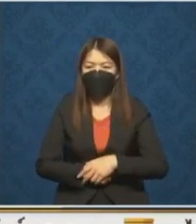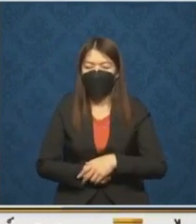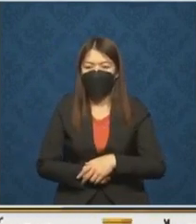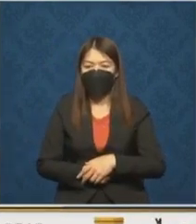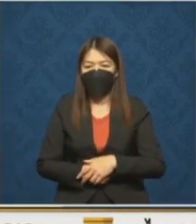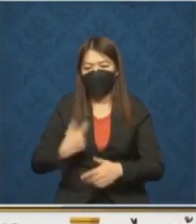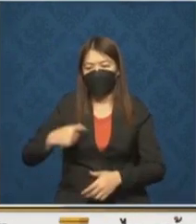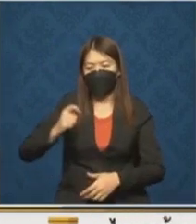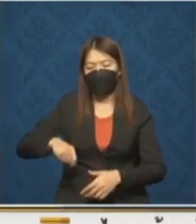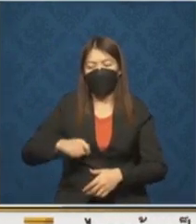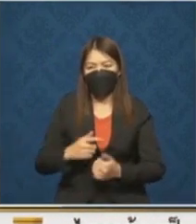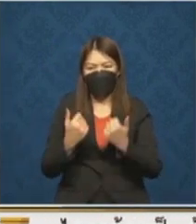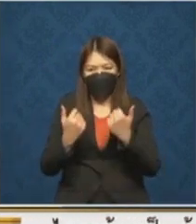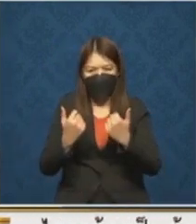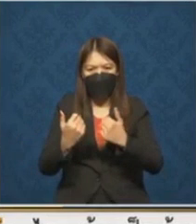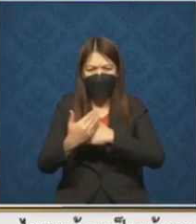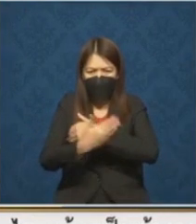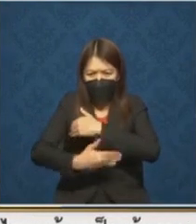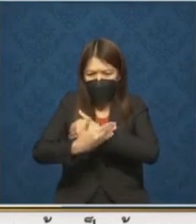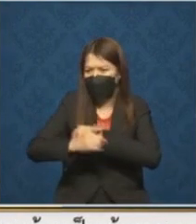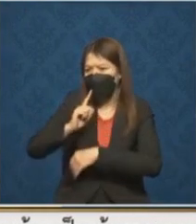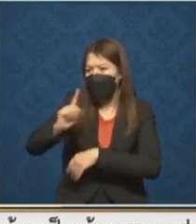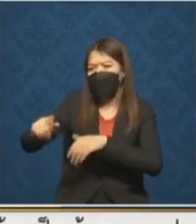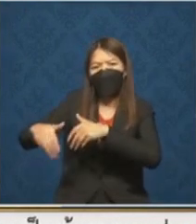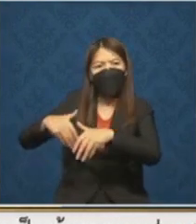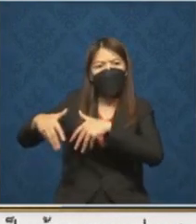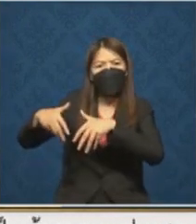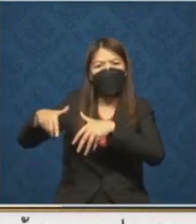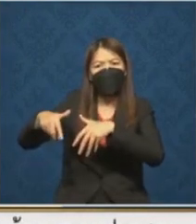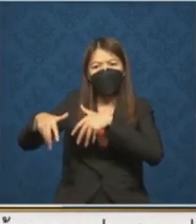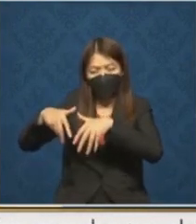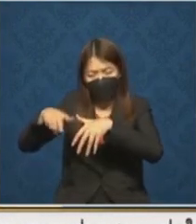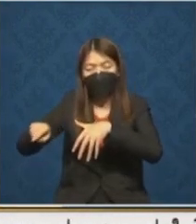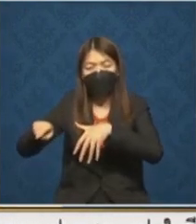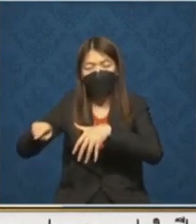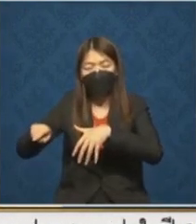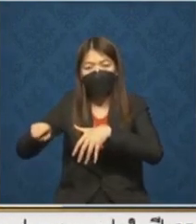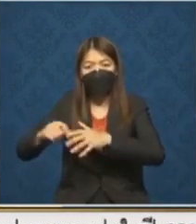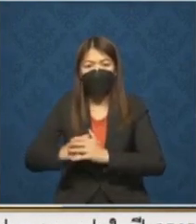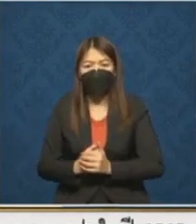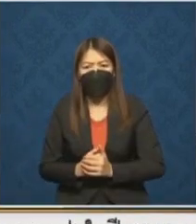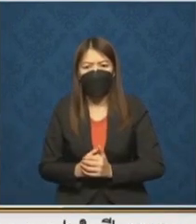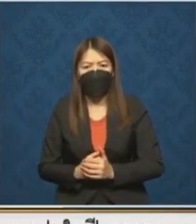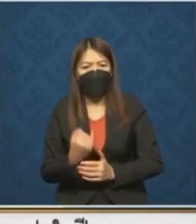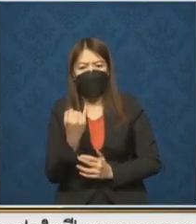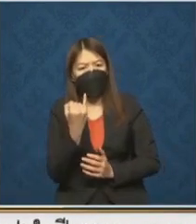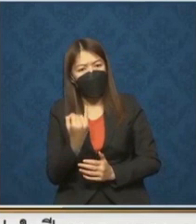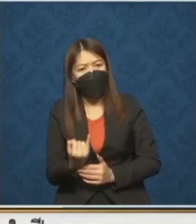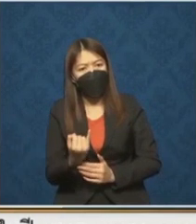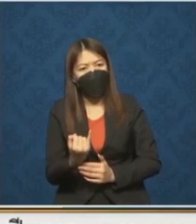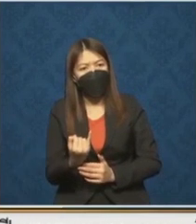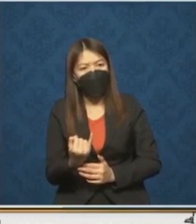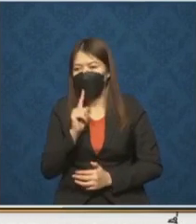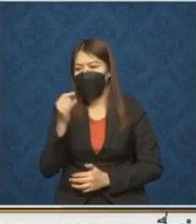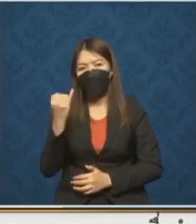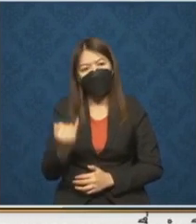สารดีกาแต่วันนี้ การรถไฟไปพ้ประชาชนประชาชนก็ได้แพ้แ่ดีก็สรุปว่